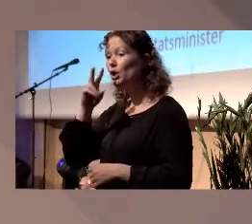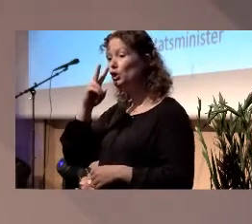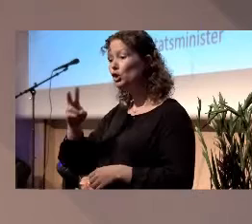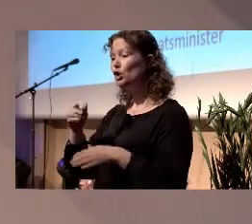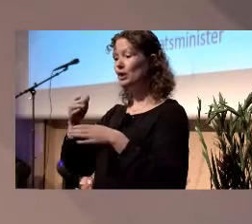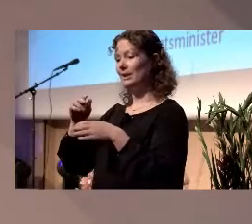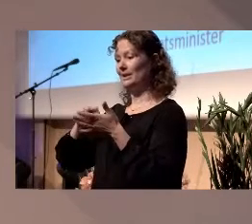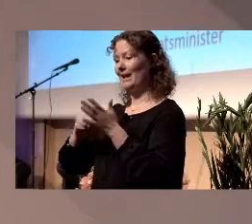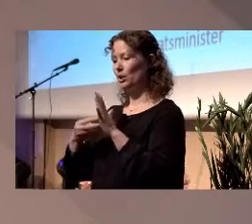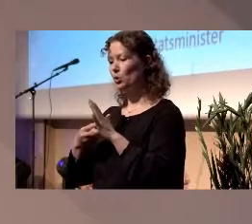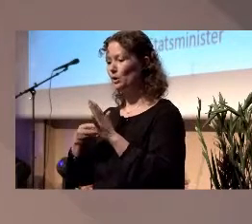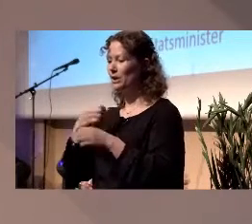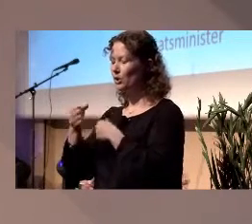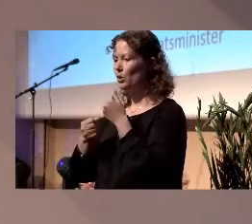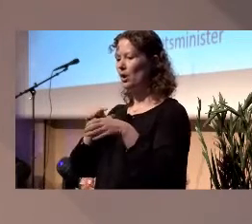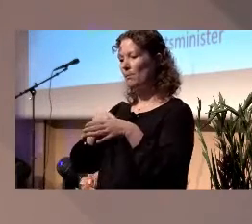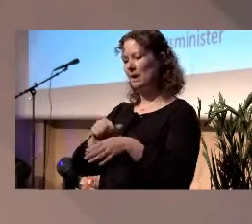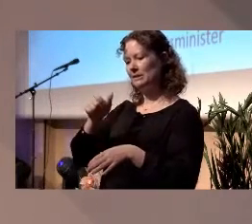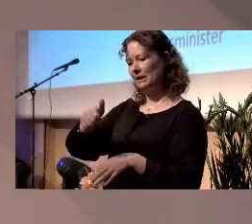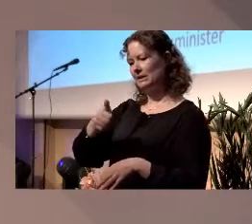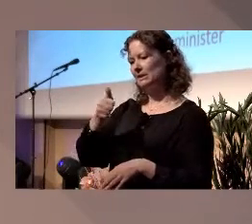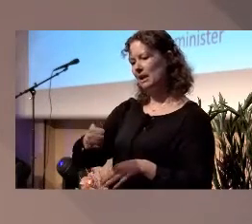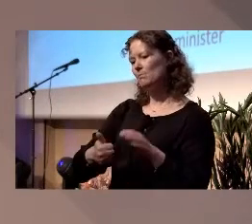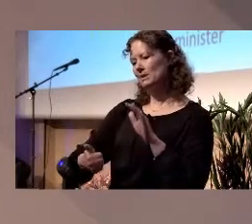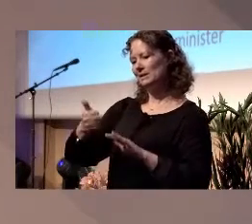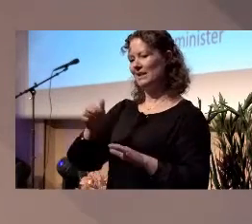skal gjøre pasienten til sjef i eget liv.